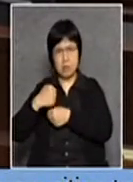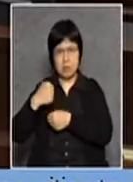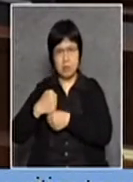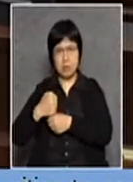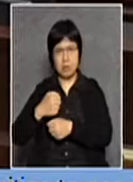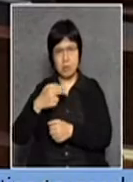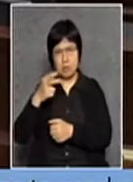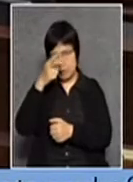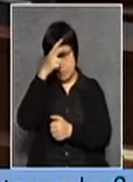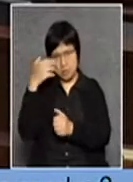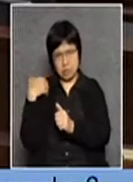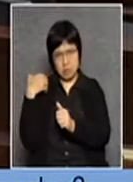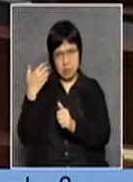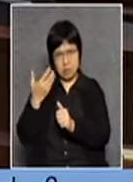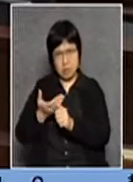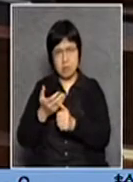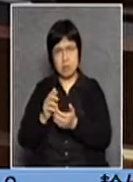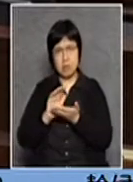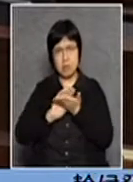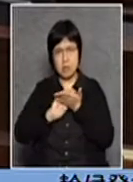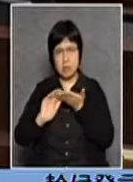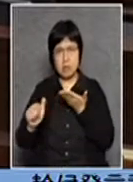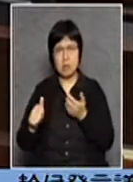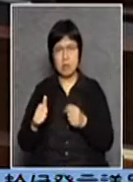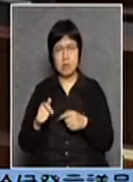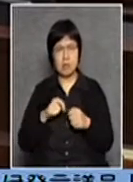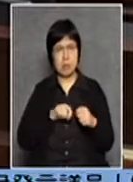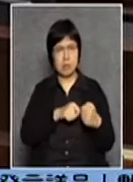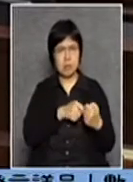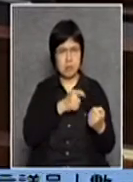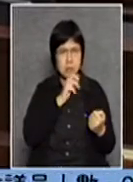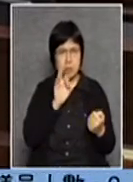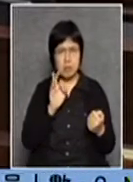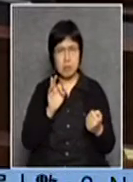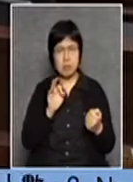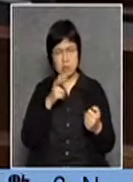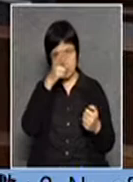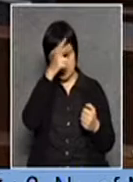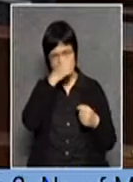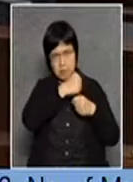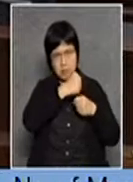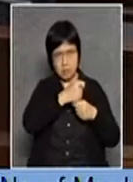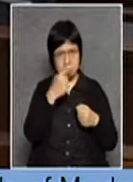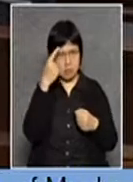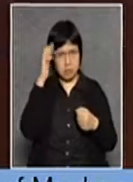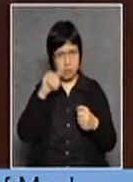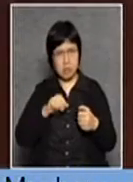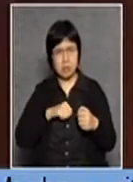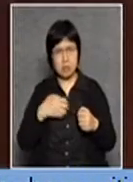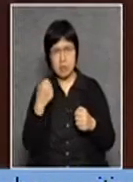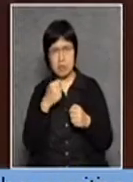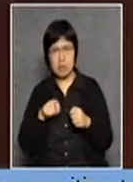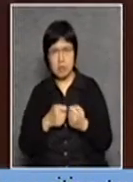制度運作的透明度，以及有沒有損害公眾對政府運作的知情權？多謝。 民政事務局局